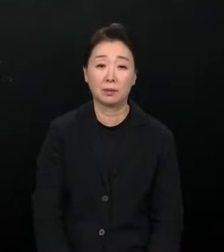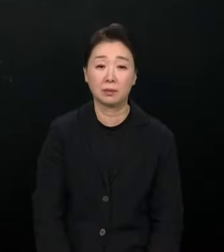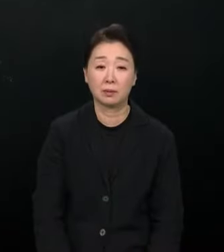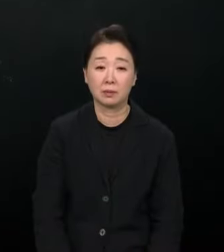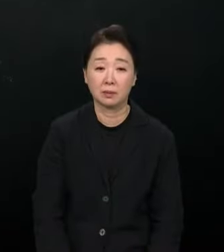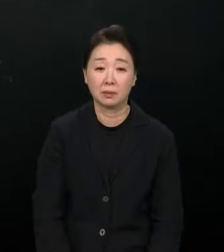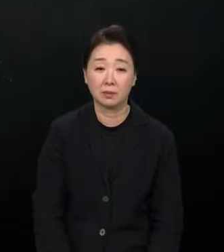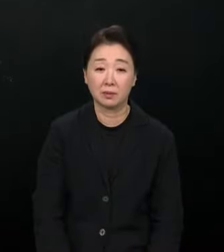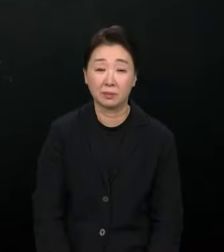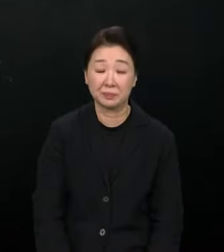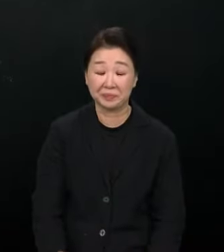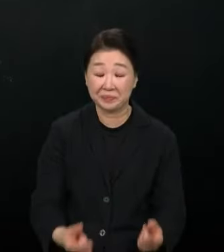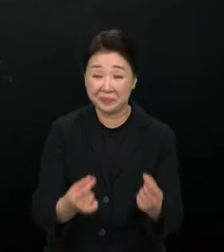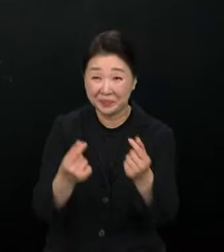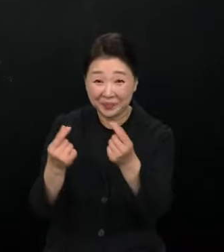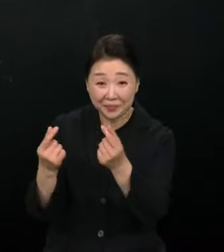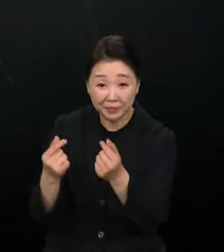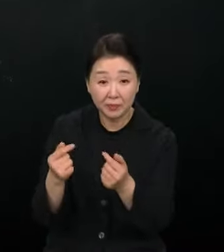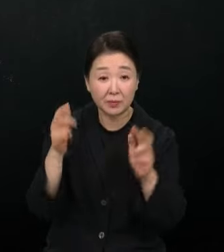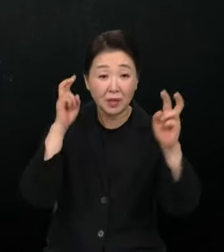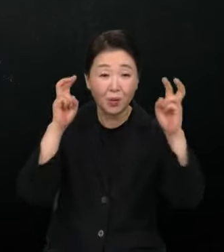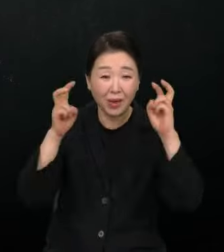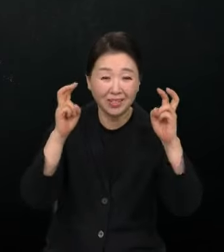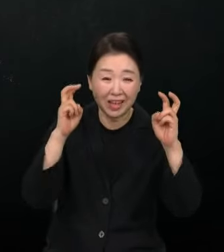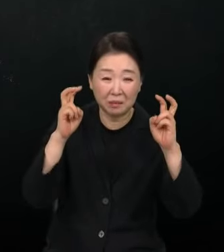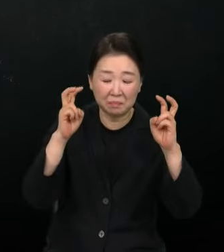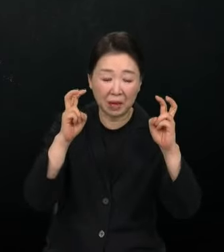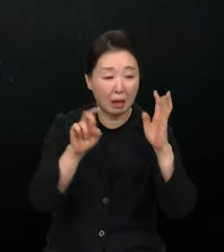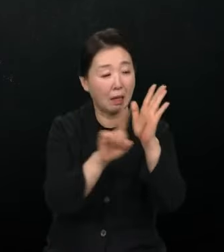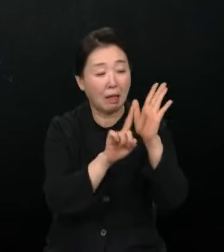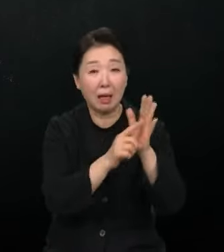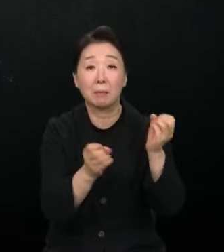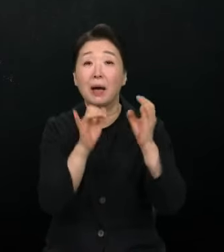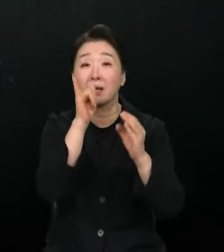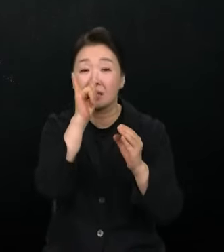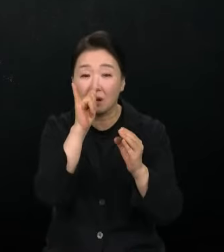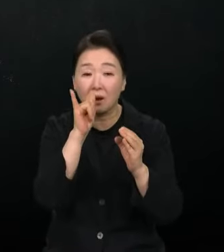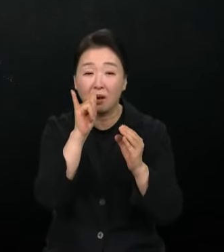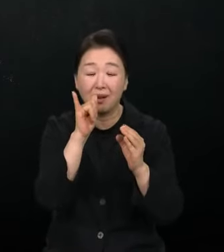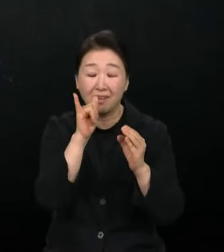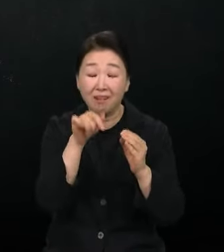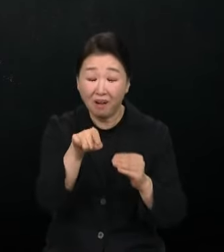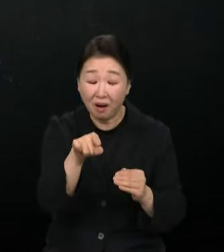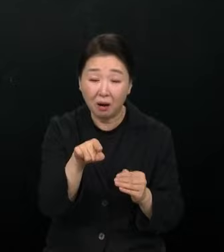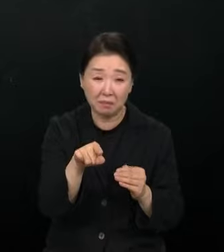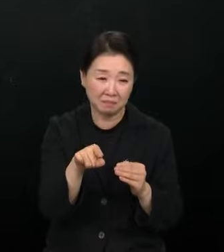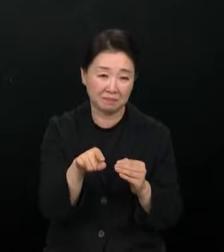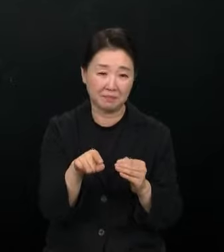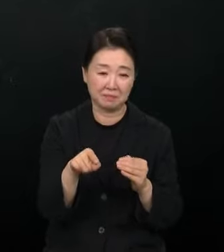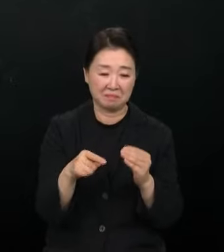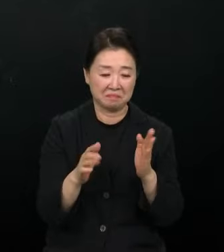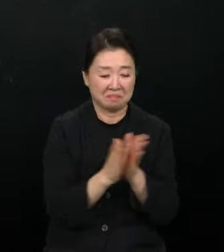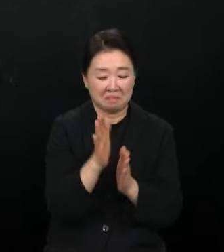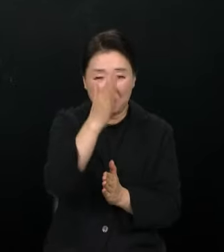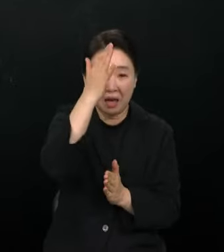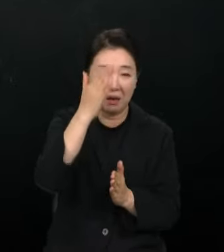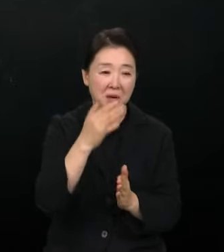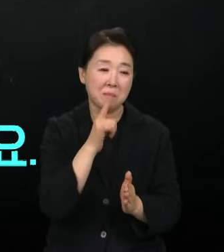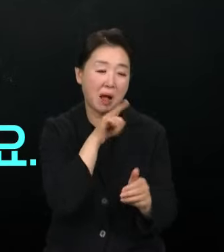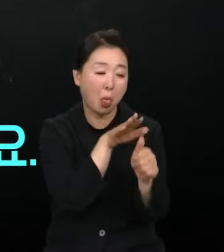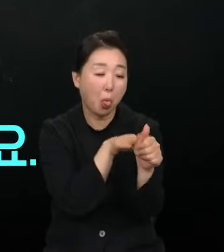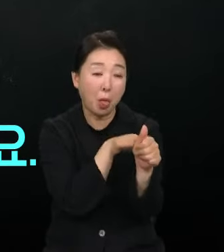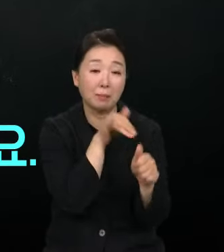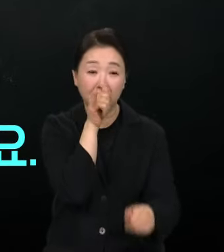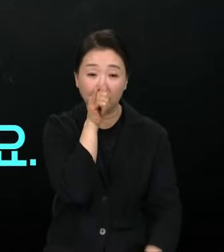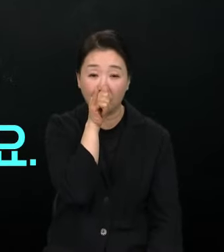유사수신업체 A4 한 선상 파티입니다 성대한 파티에 그럴듯한 말로 포장했습니다